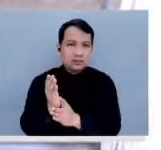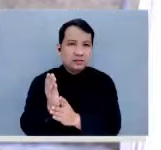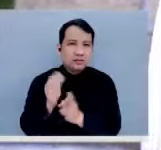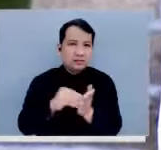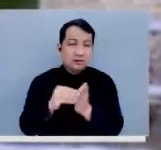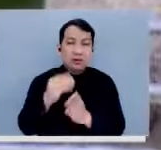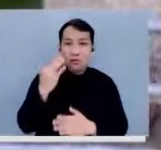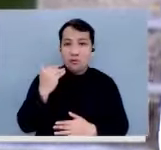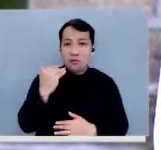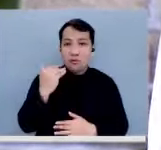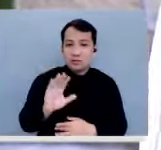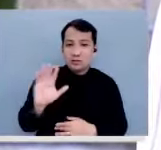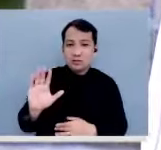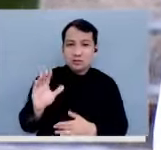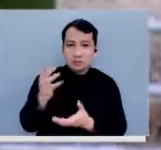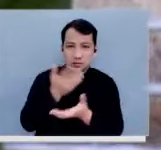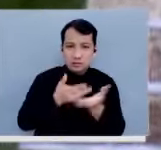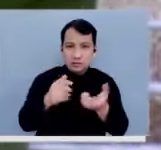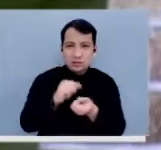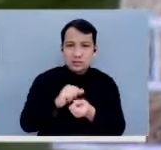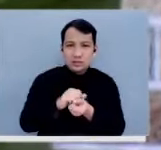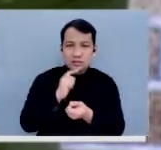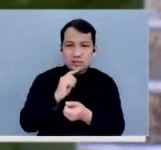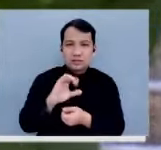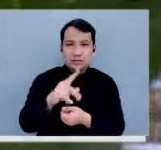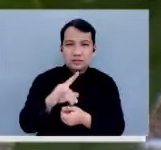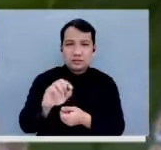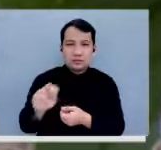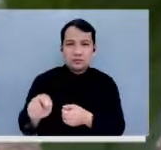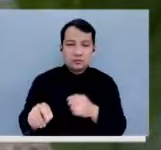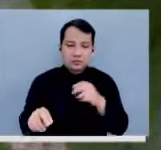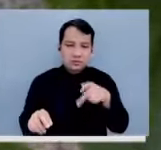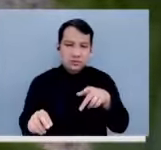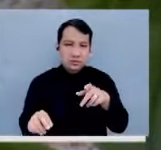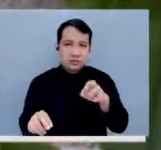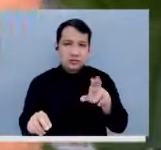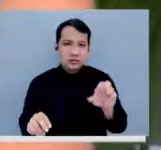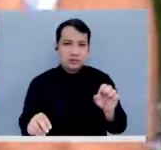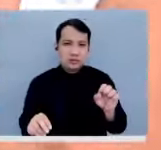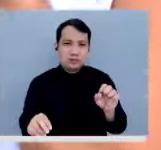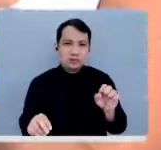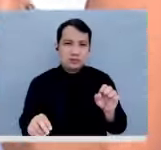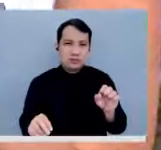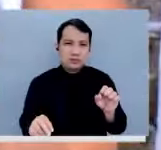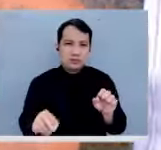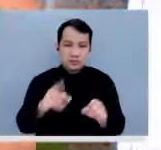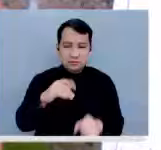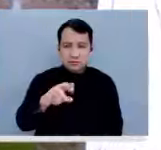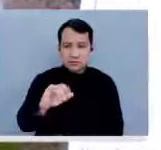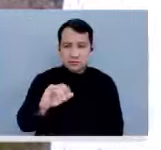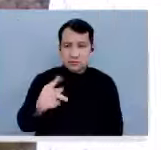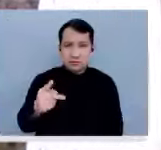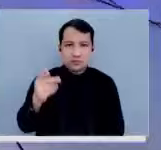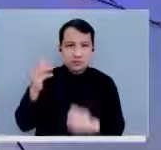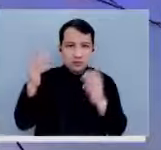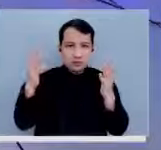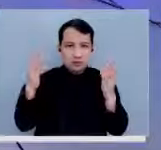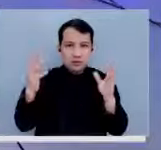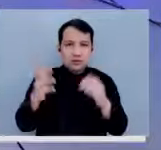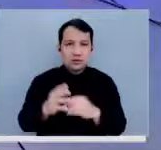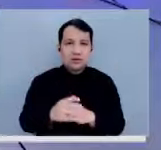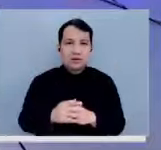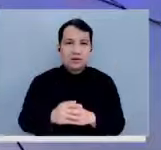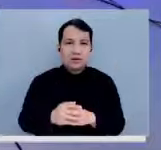ganyan ka? Collab kasama si Chito Miranda ng Baroque ni Edgar. Wow, grabe. Palakpakan din natin. Okay, sa